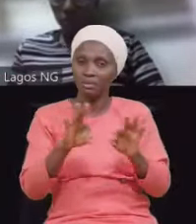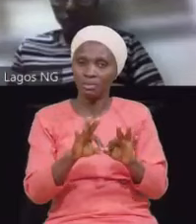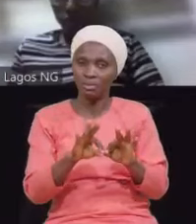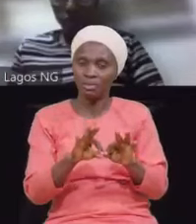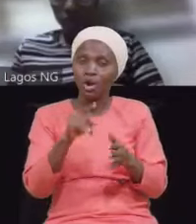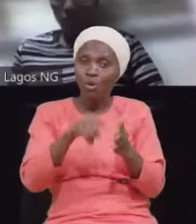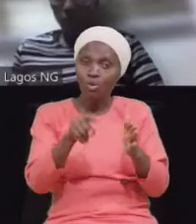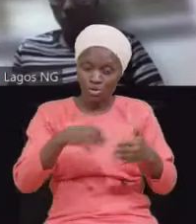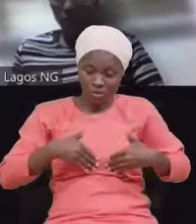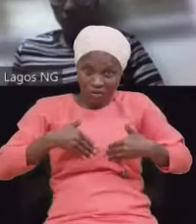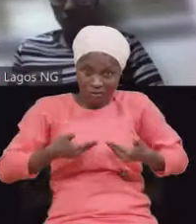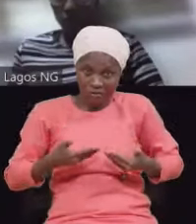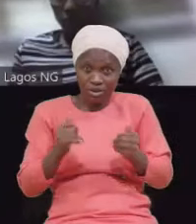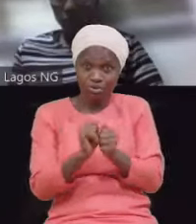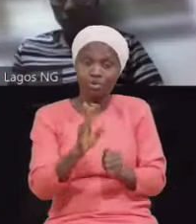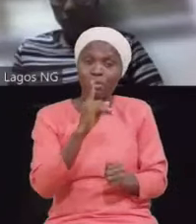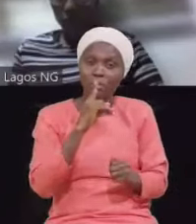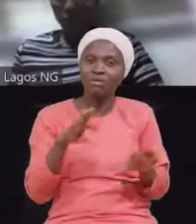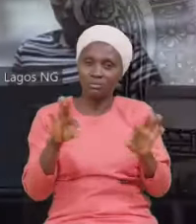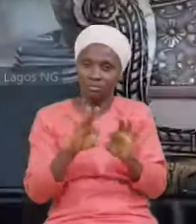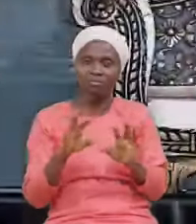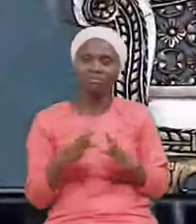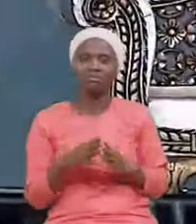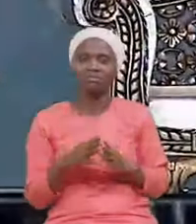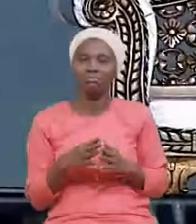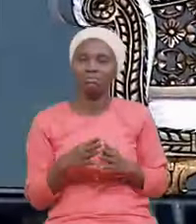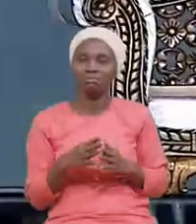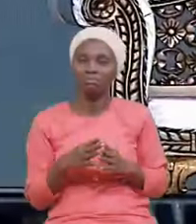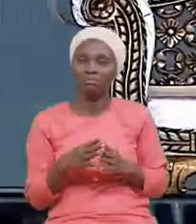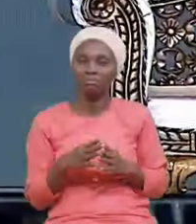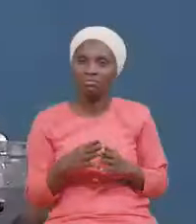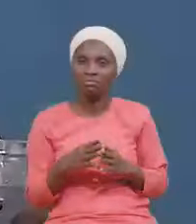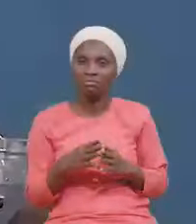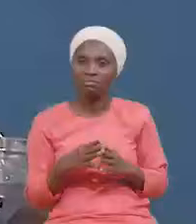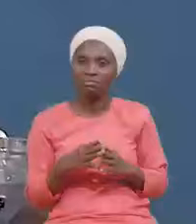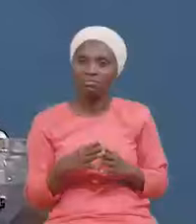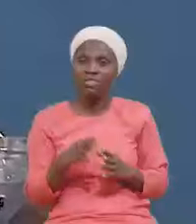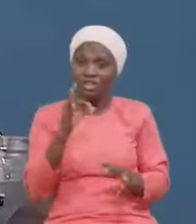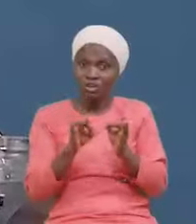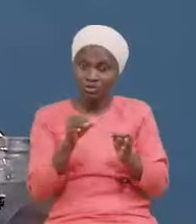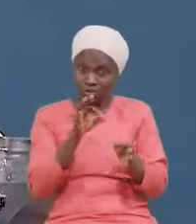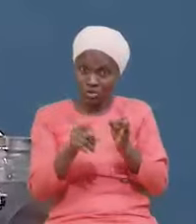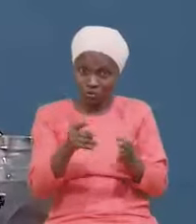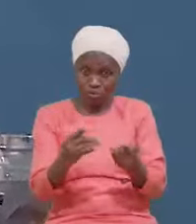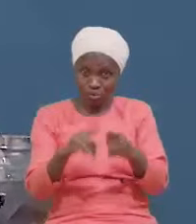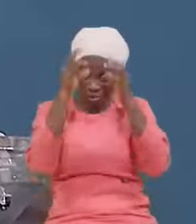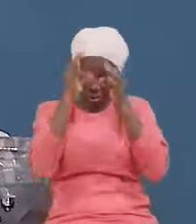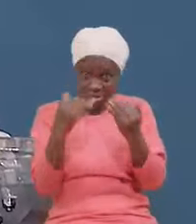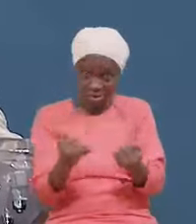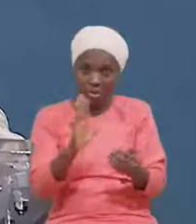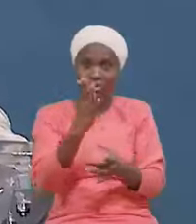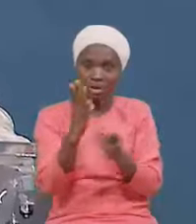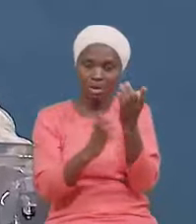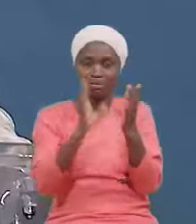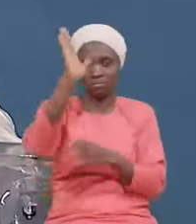you confess with your mouth. మీ నోటితో మీరు ఏమి ఒప్పుకుంటున్నారో అది ప్రాముఖ్యం. If you're doing that, you raise up your hand. మీరు గనక అలాంటి వారైతే మీ